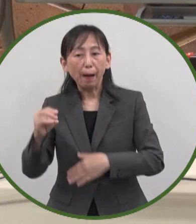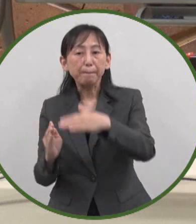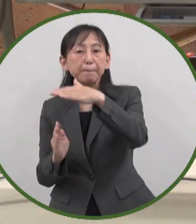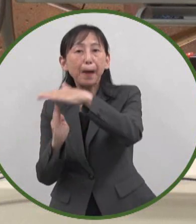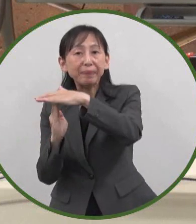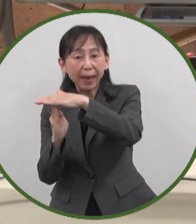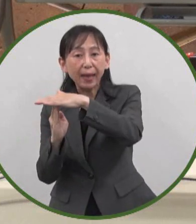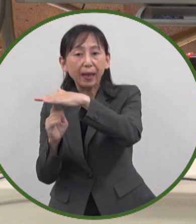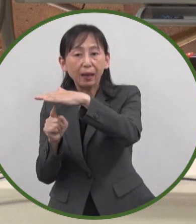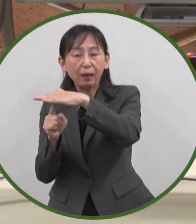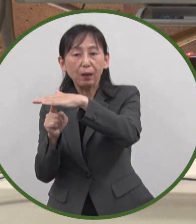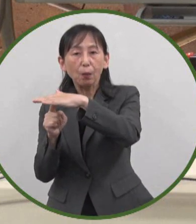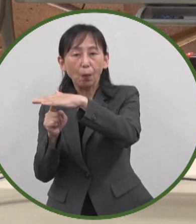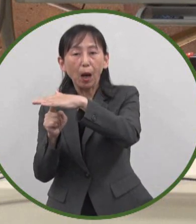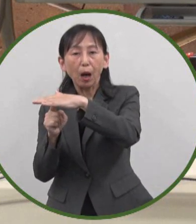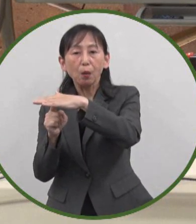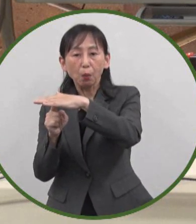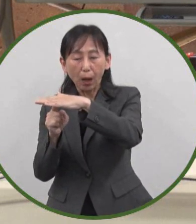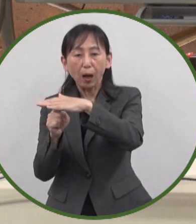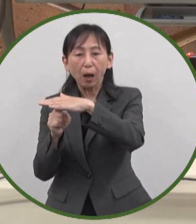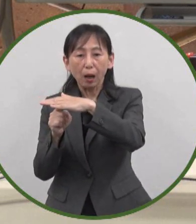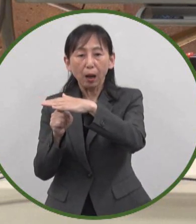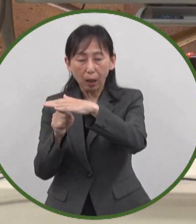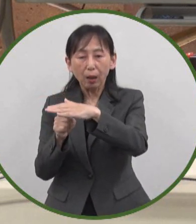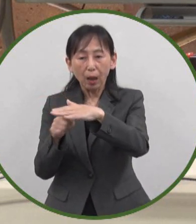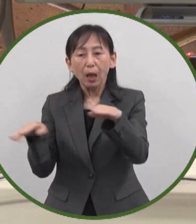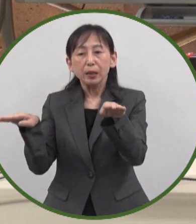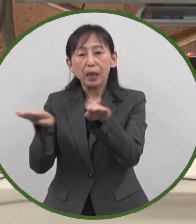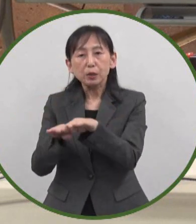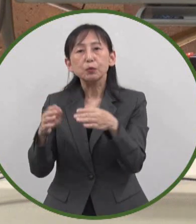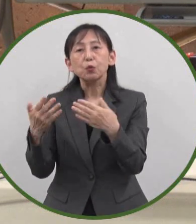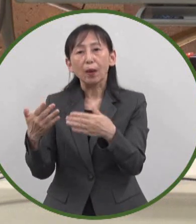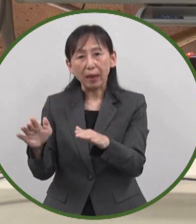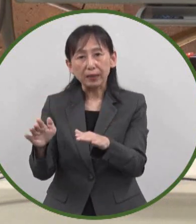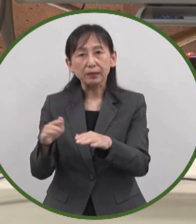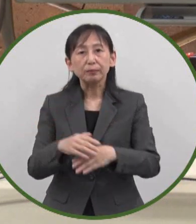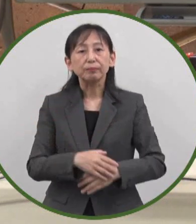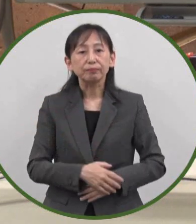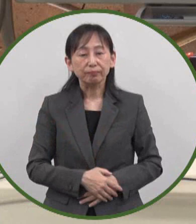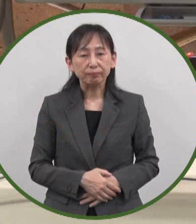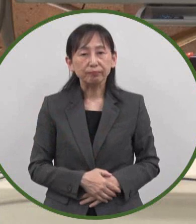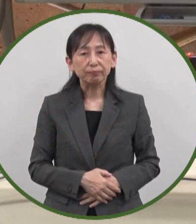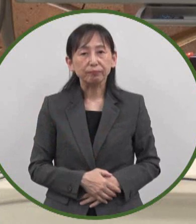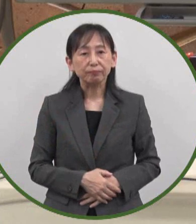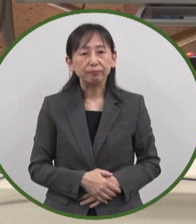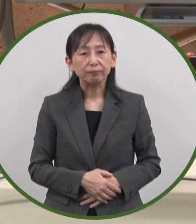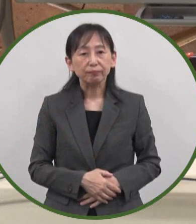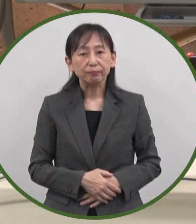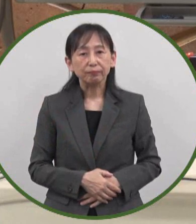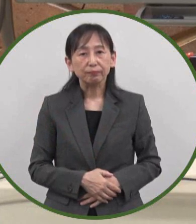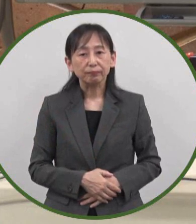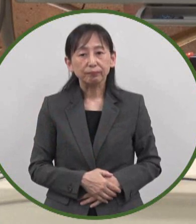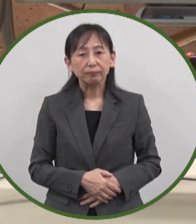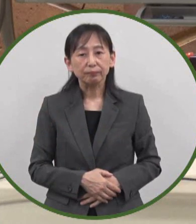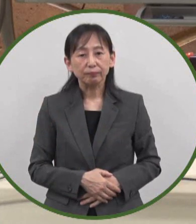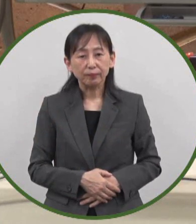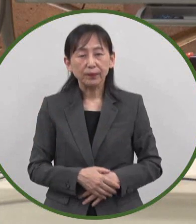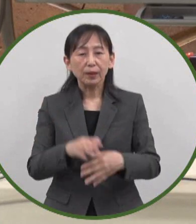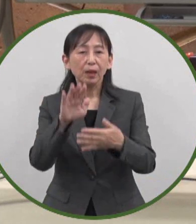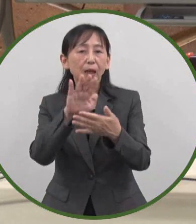までは要請をしてませんので、 わかりました。あとちょっとデ